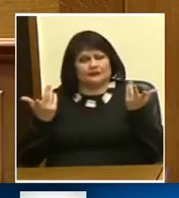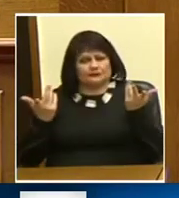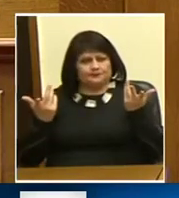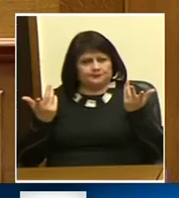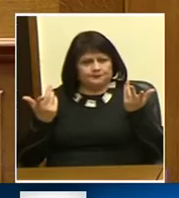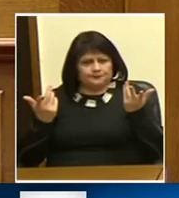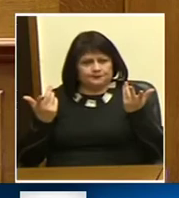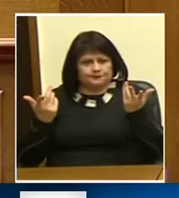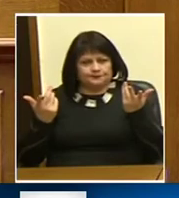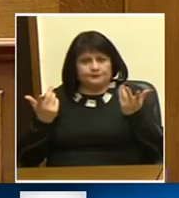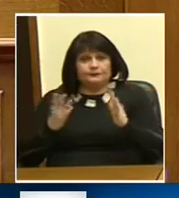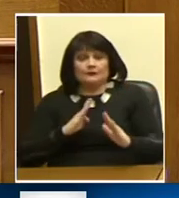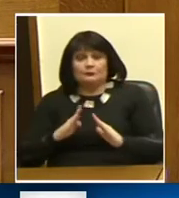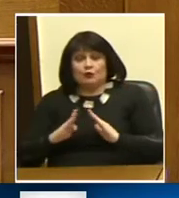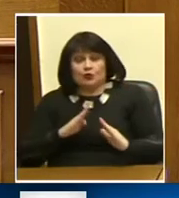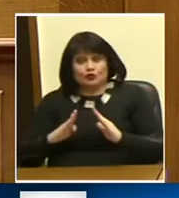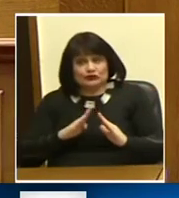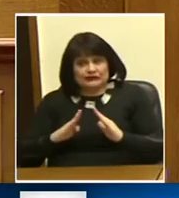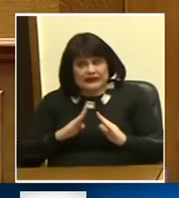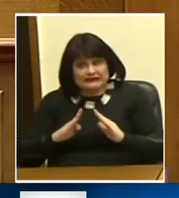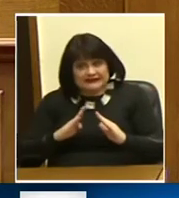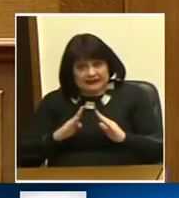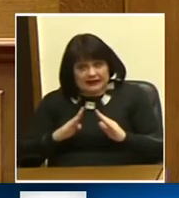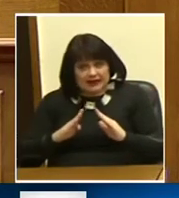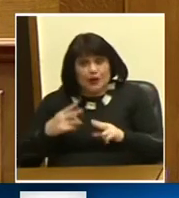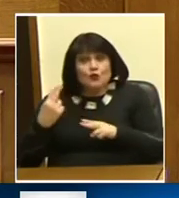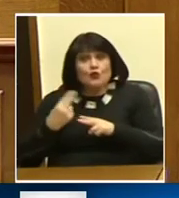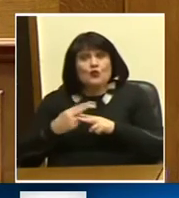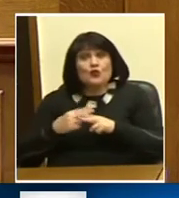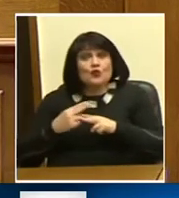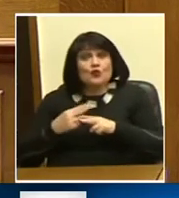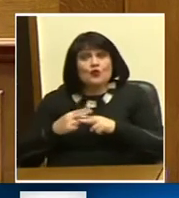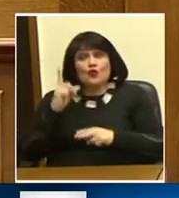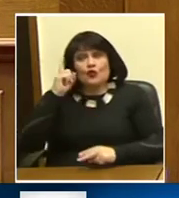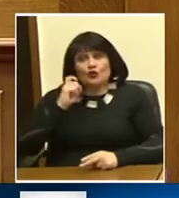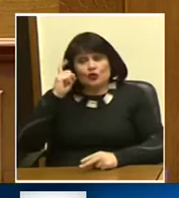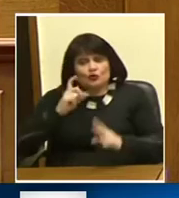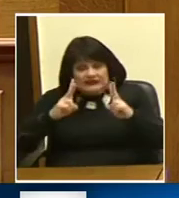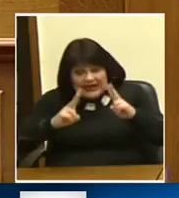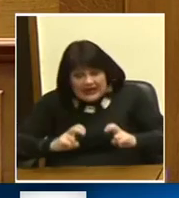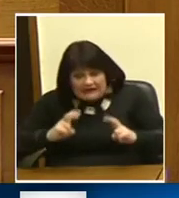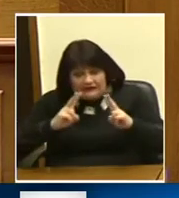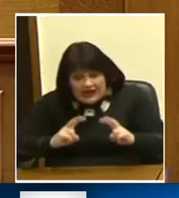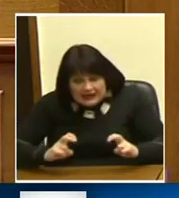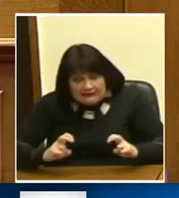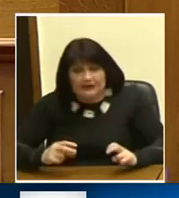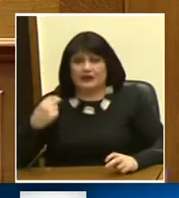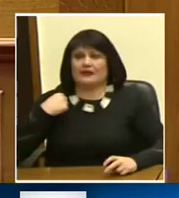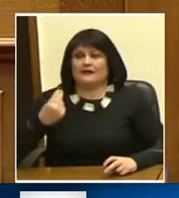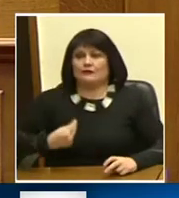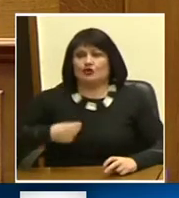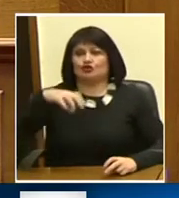Η περιφρούρηση μέσα από το ύψιστο αγαθό που είναι η γνώση και η έρευνα του δημόσιου